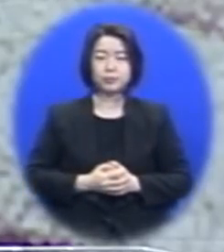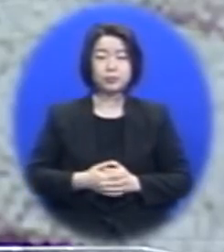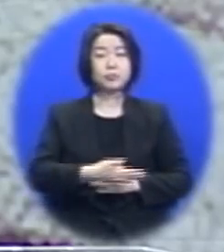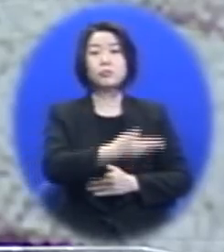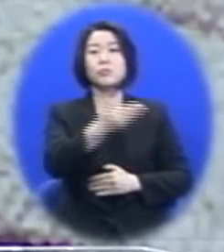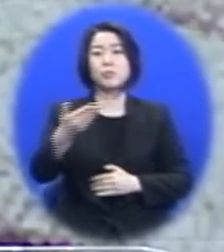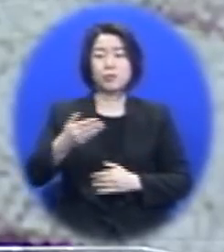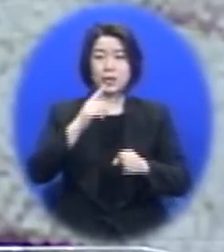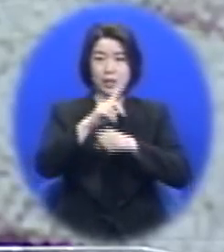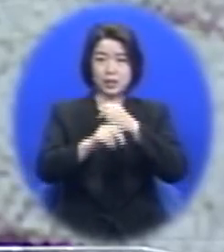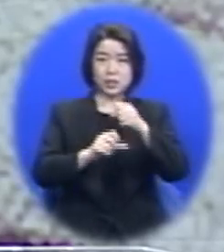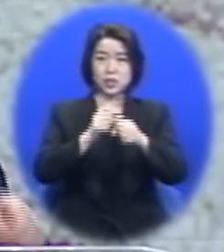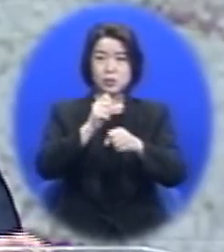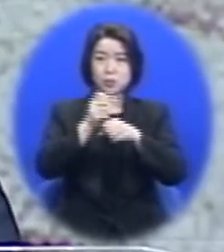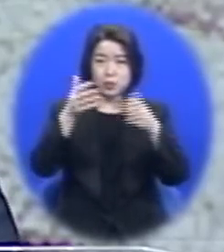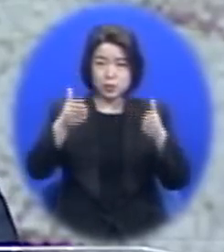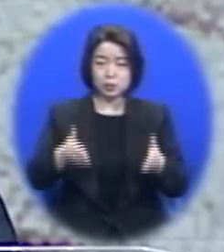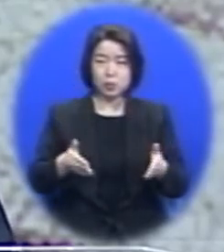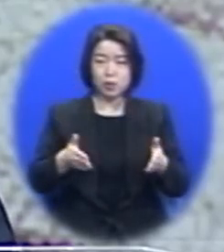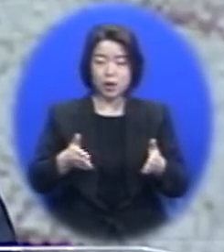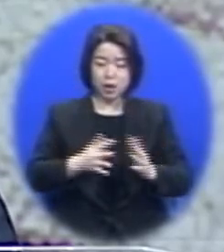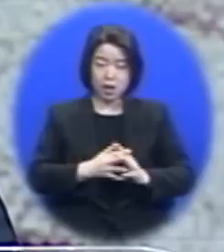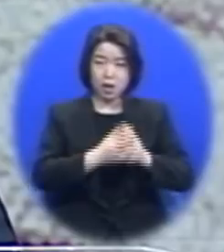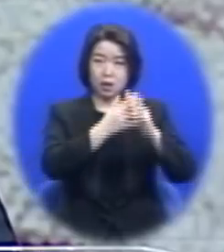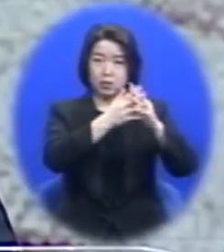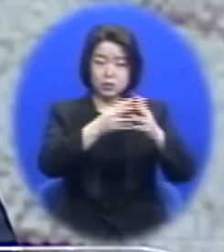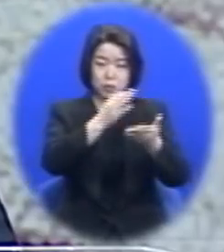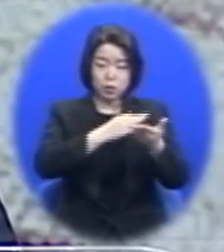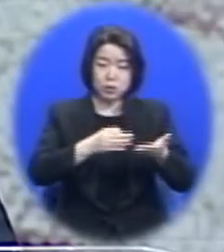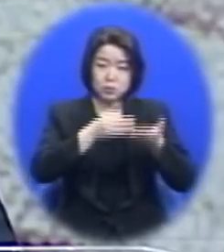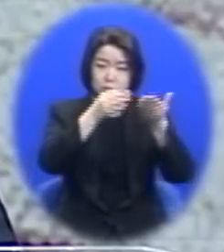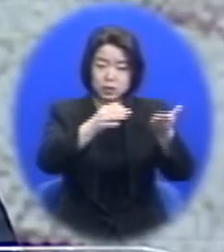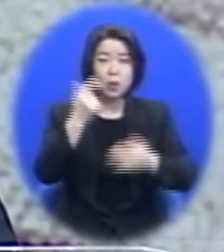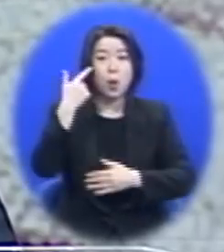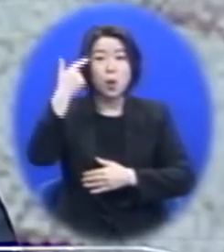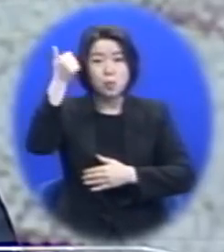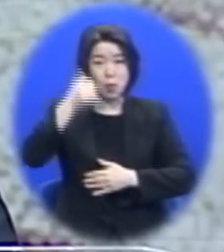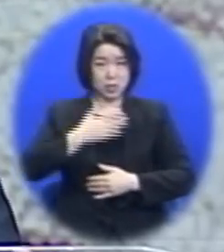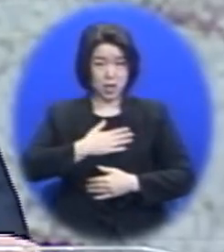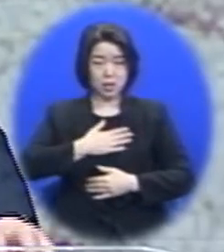여러분 15년 동안 건축 원금 하는 게 목사라고 기쁘게 씁니까